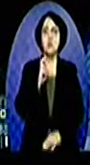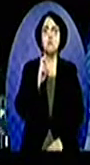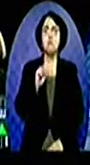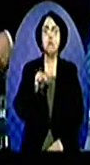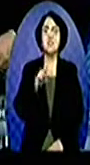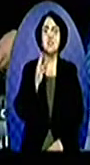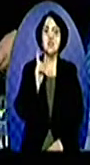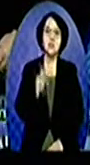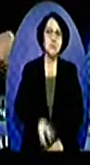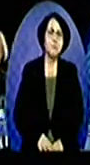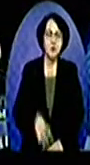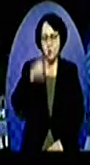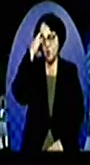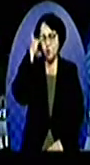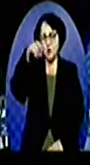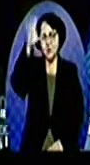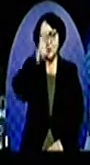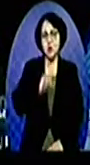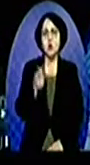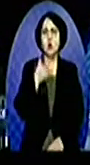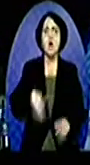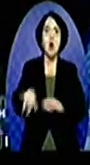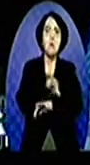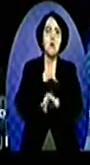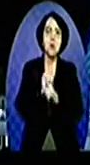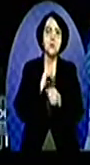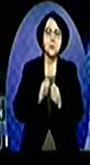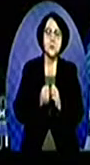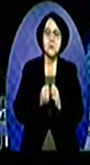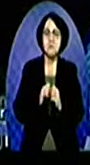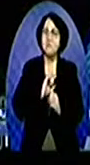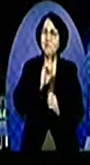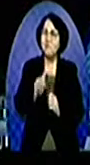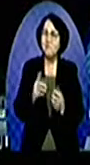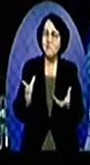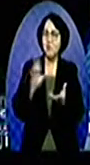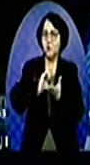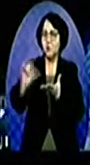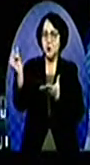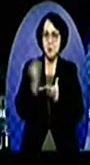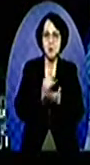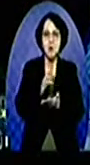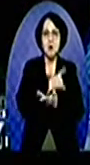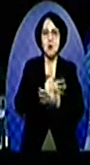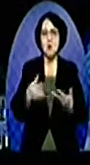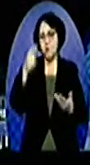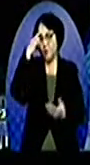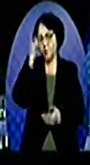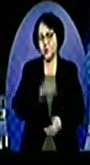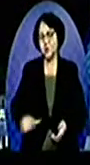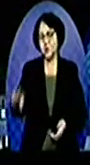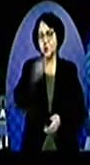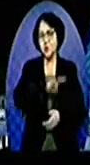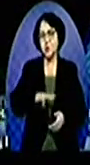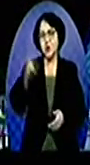Монголын ерөнхийлөгчид Дорногов аймагт ажиллаж байна. Тэрээр Дорногов аймгийн замын үзэсгэлэнд экспорт импортын бараа бүтээгдэхүүнийг Монгол Улсын газар нутгаар дамжин